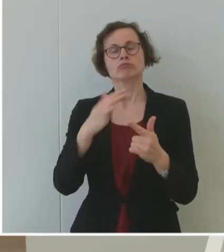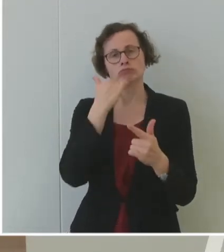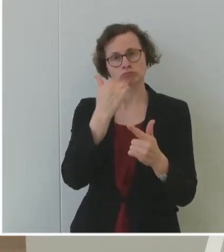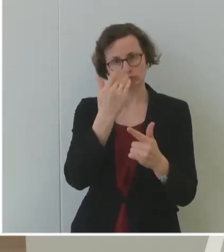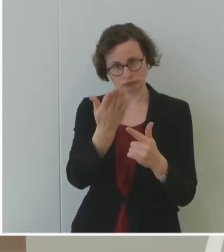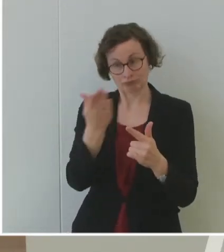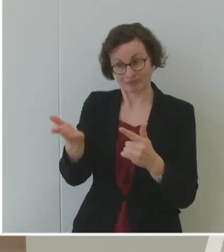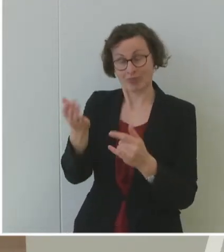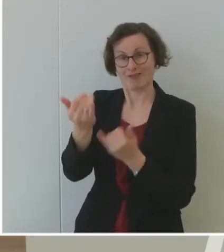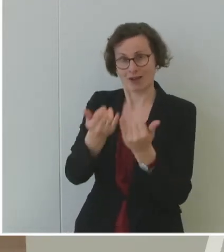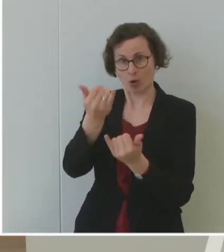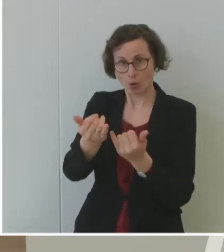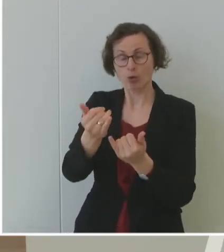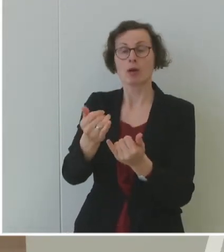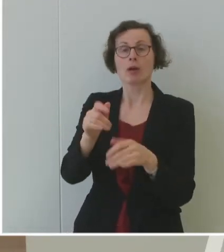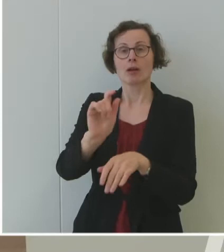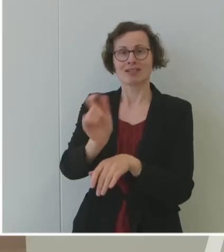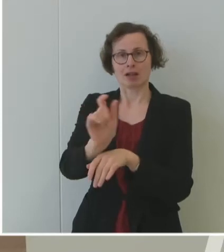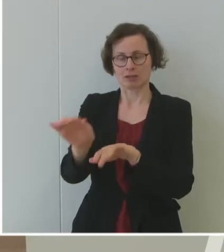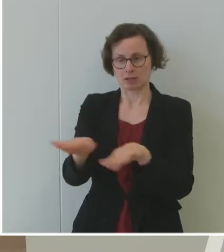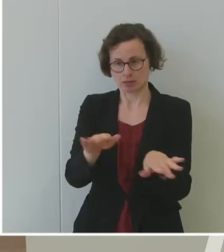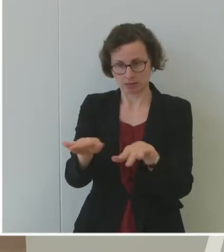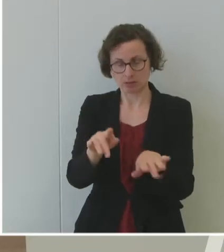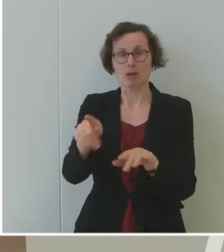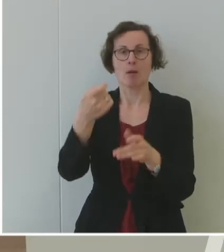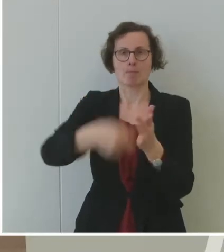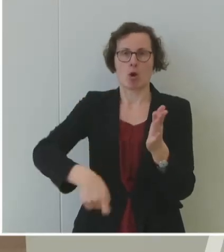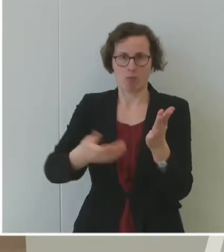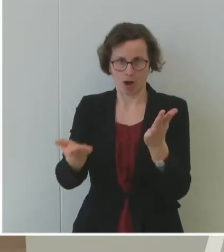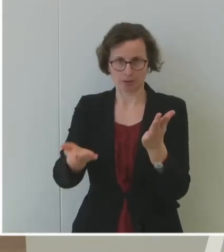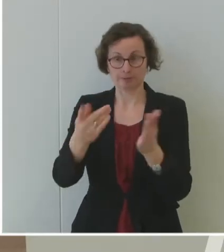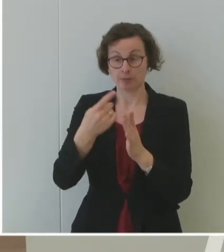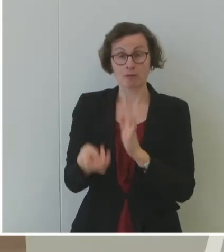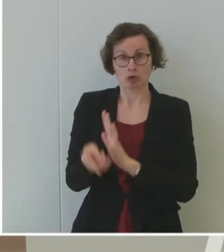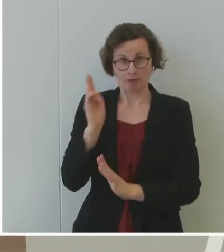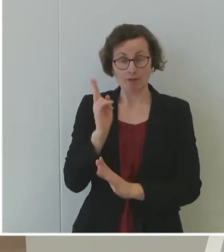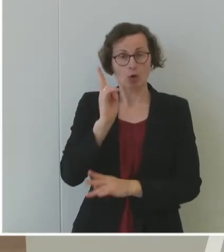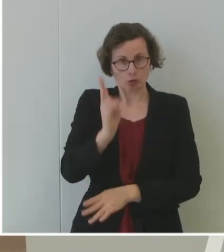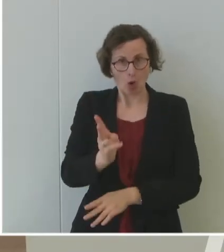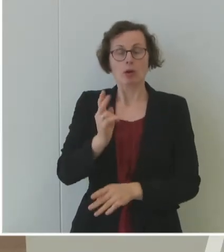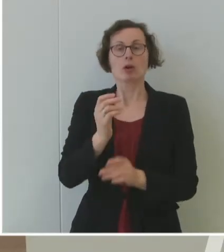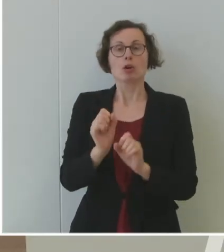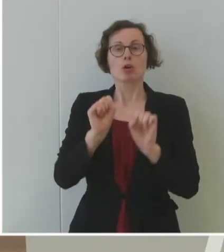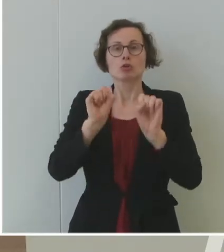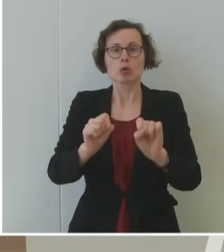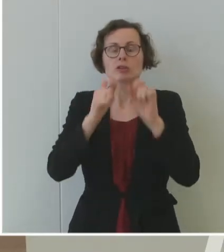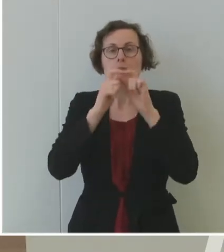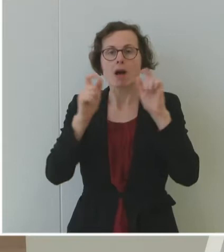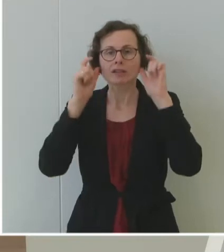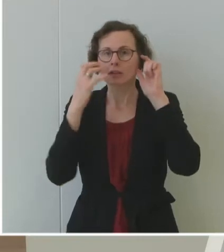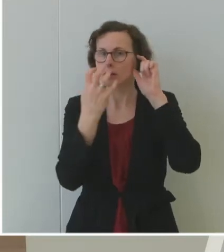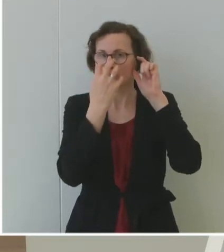die ist Kassiererin in einem Potsdamer Baumarkt. Vor 2 Wochen noch hat sie Schutzmasken verkauft mit einer Preissteigerung